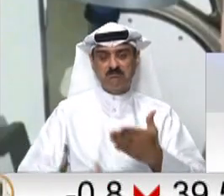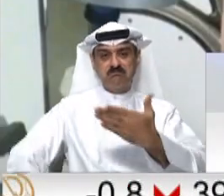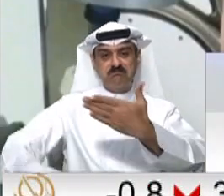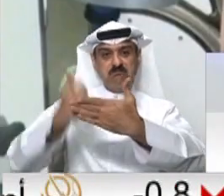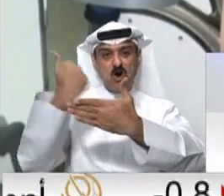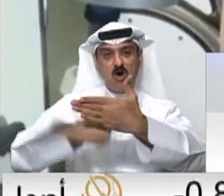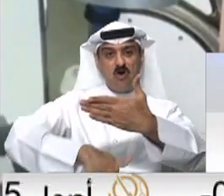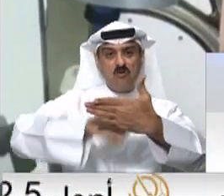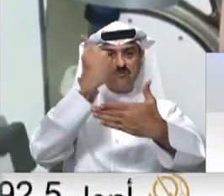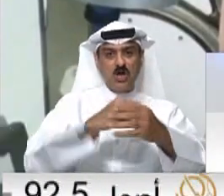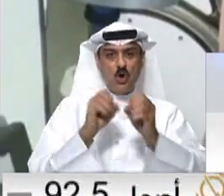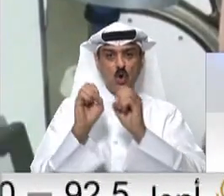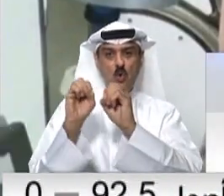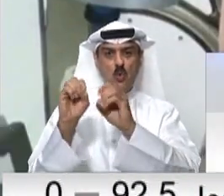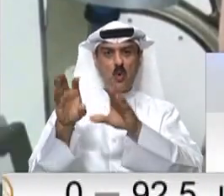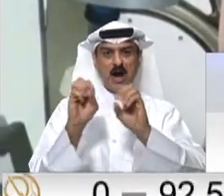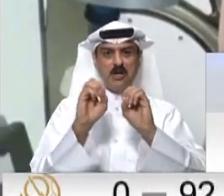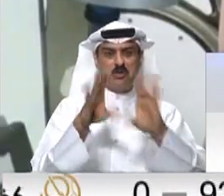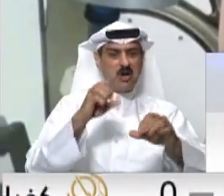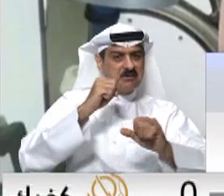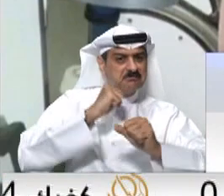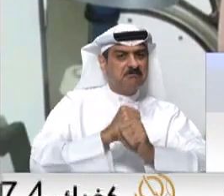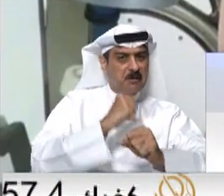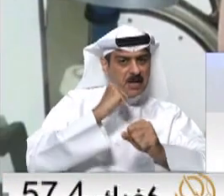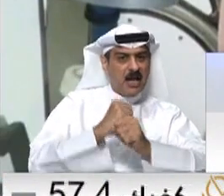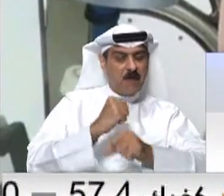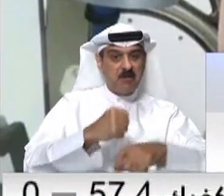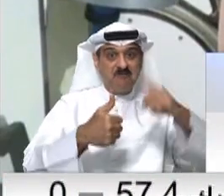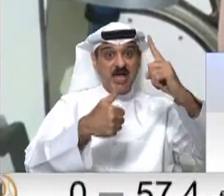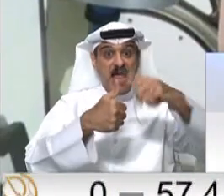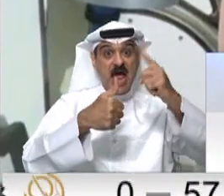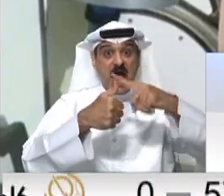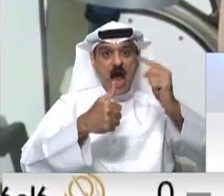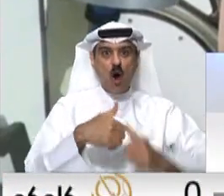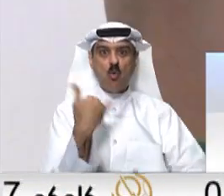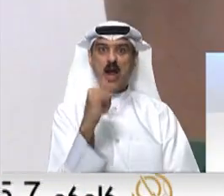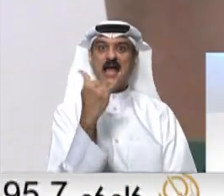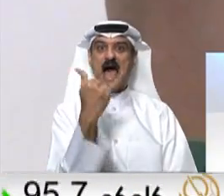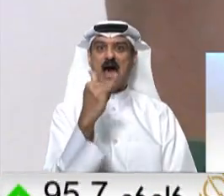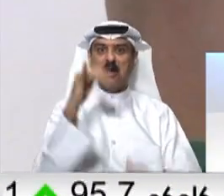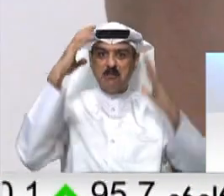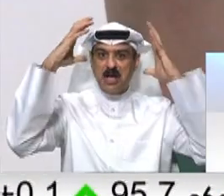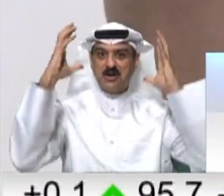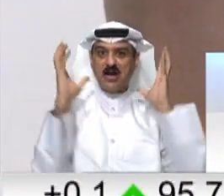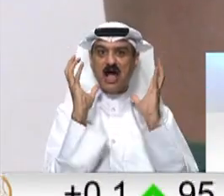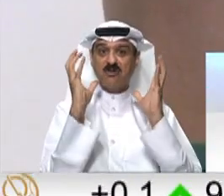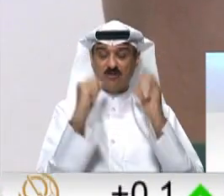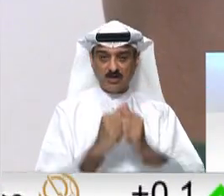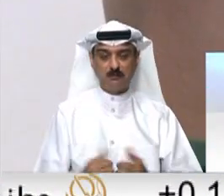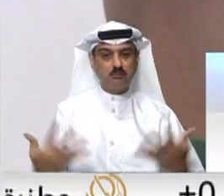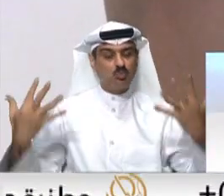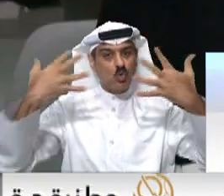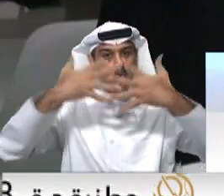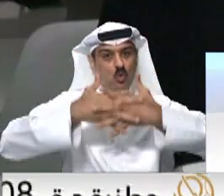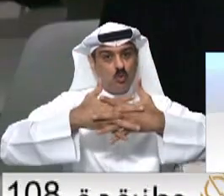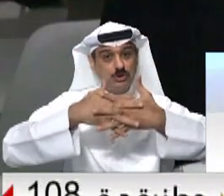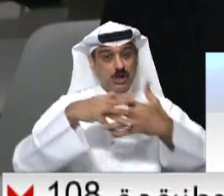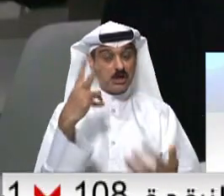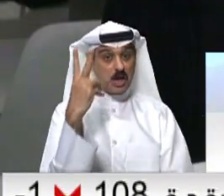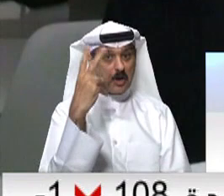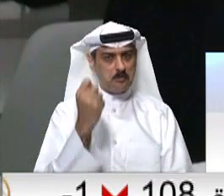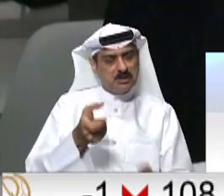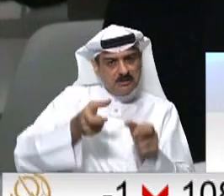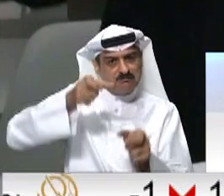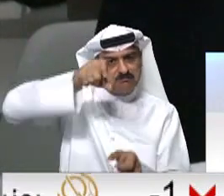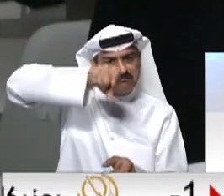النياده العديد من الانجازات منها كونه اول رائد فضاء عربيه في الفضاء والمشاركه في اكثر من 200 تجربه